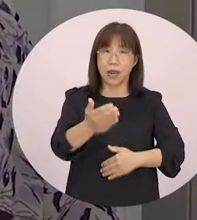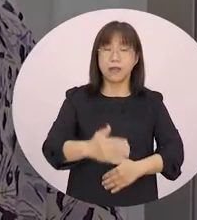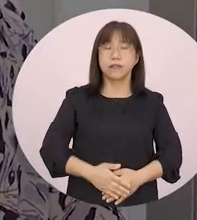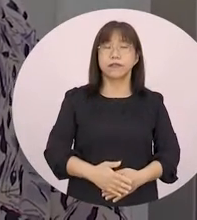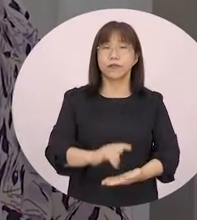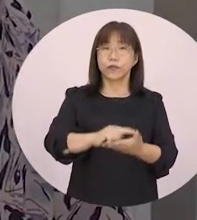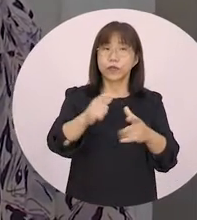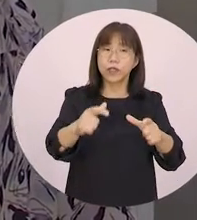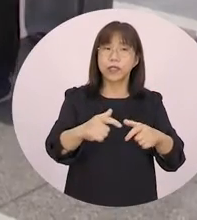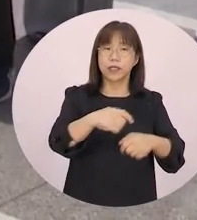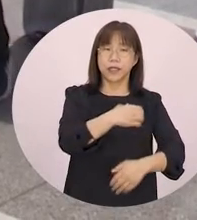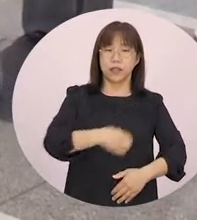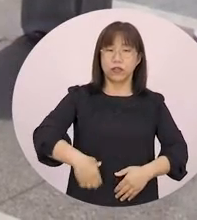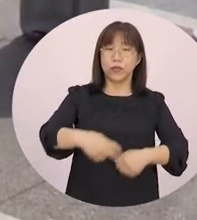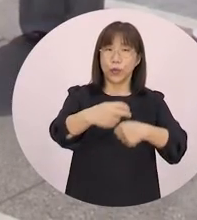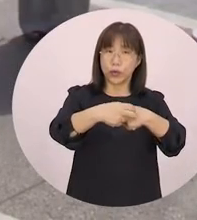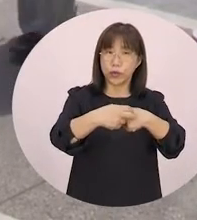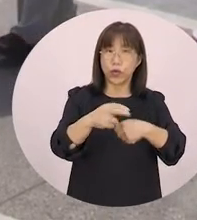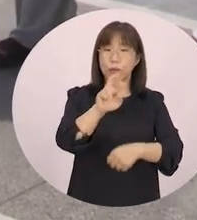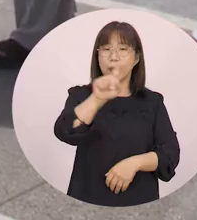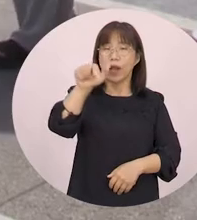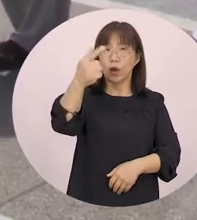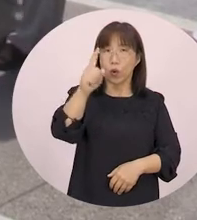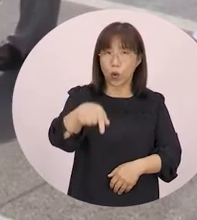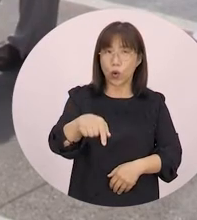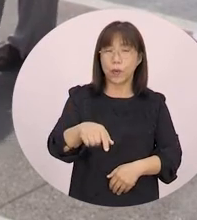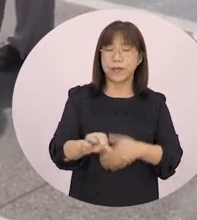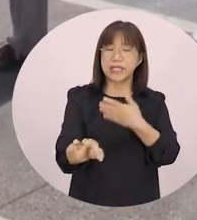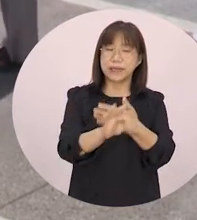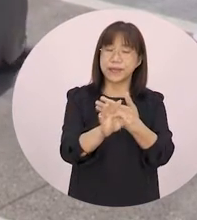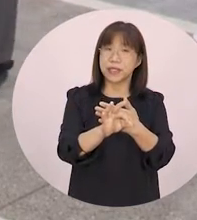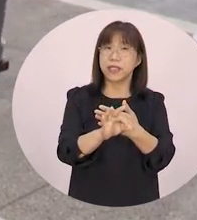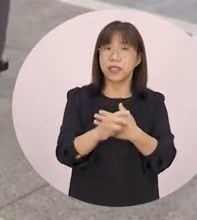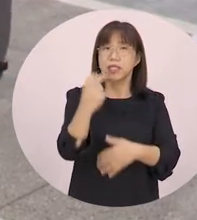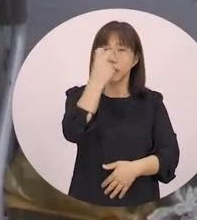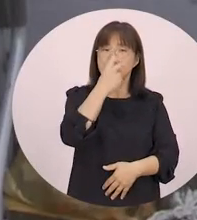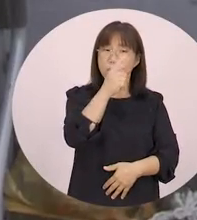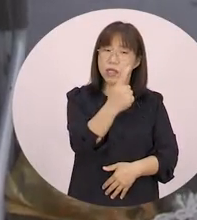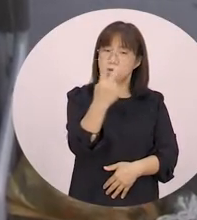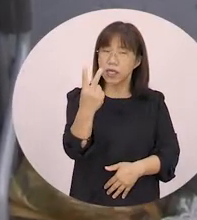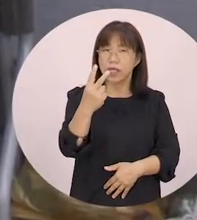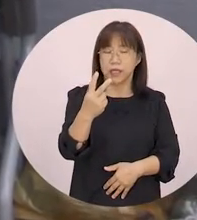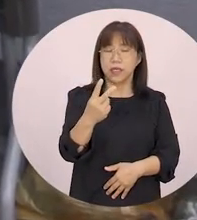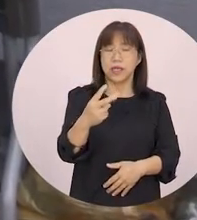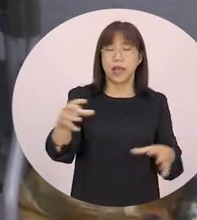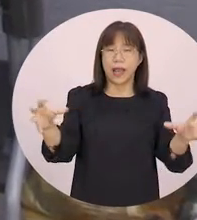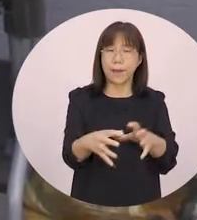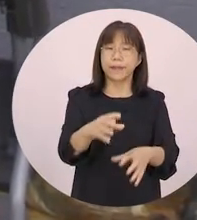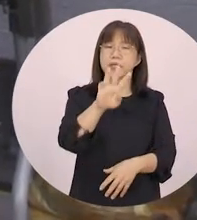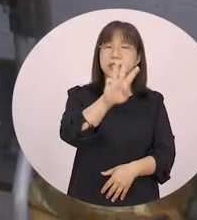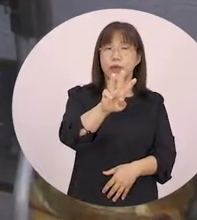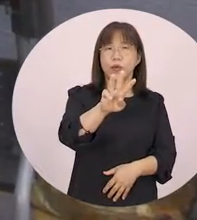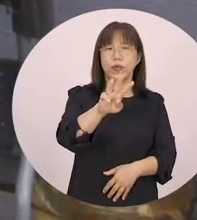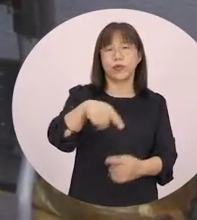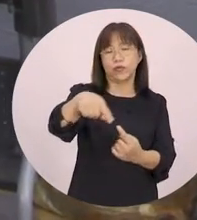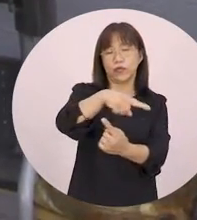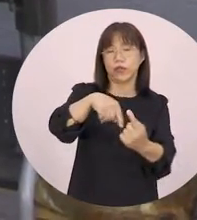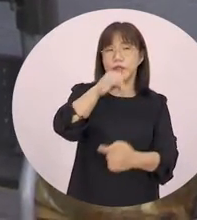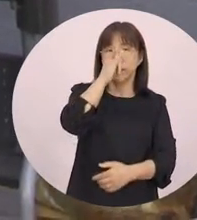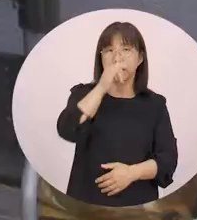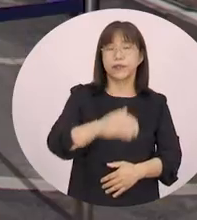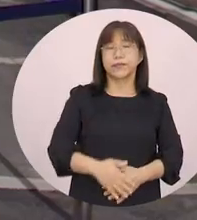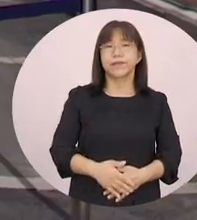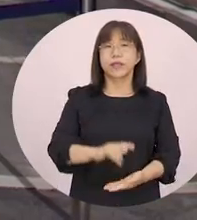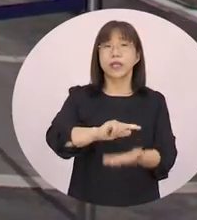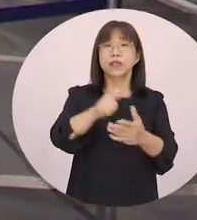있으며 구에서는 현재 강서구 보건소, 마곡팔 임시선별진료소 1, 2등 모두 3곳이 운영되고